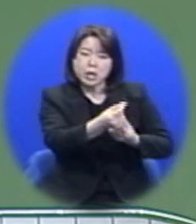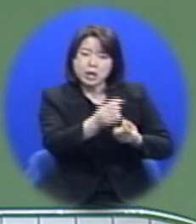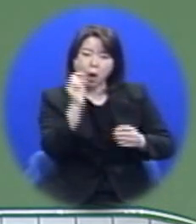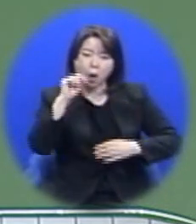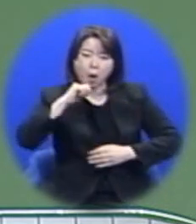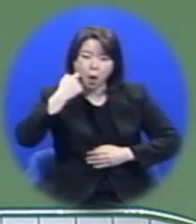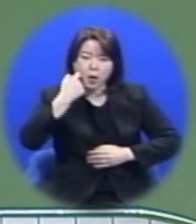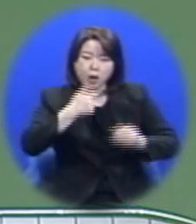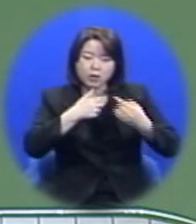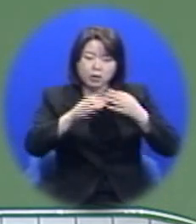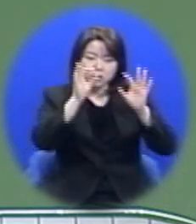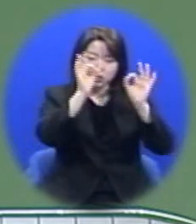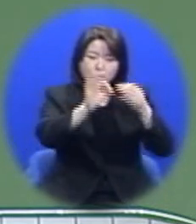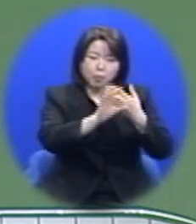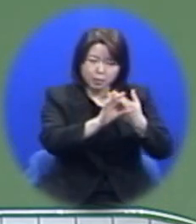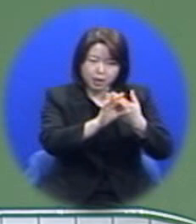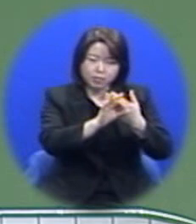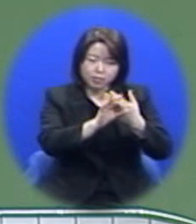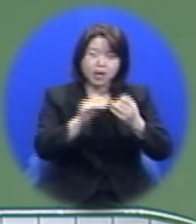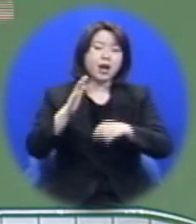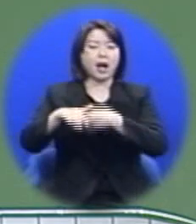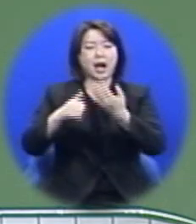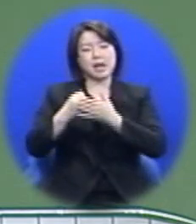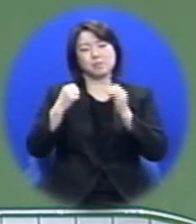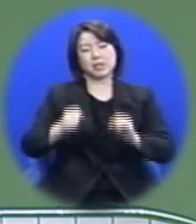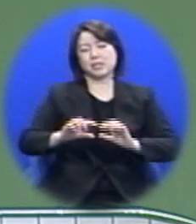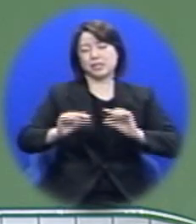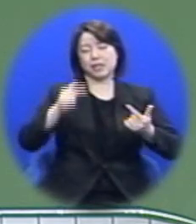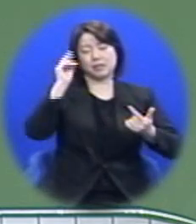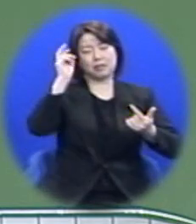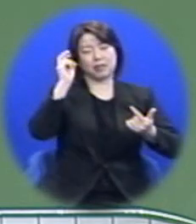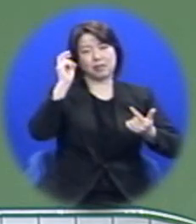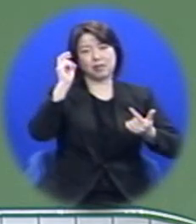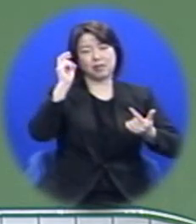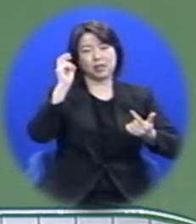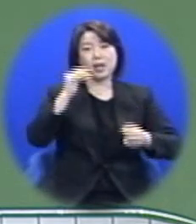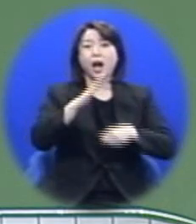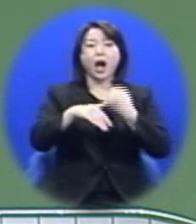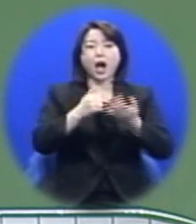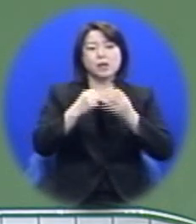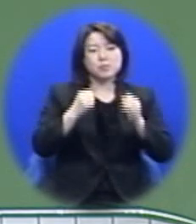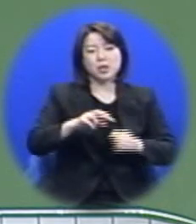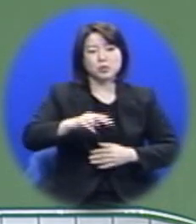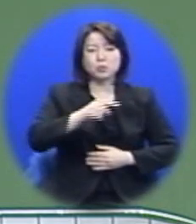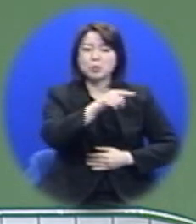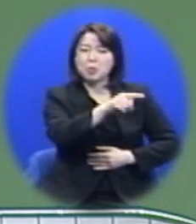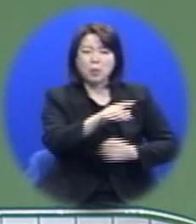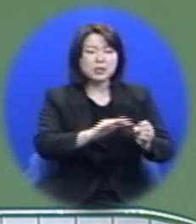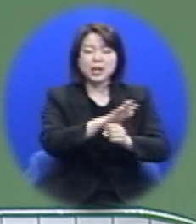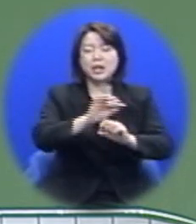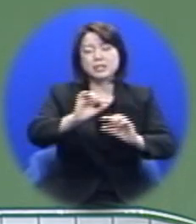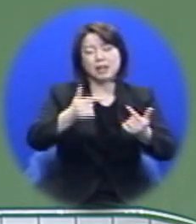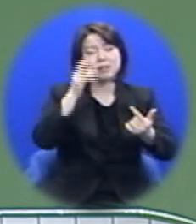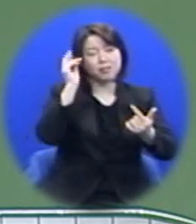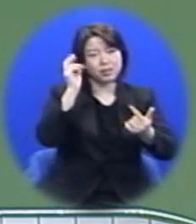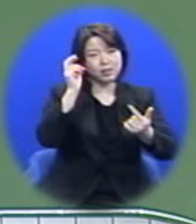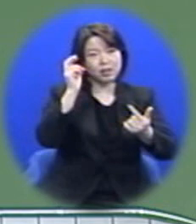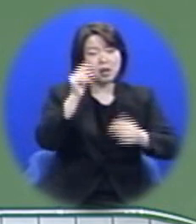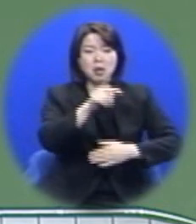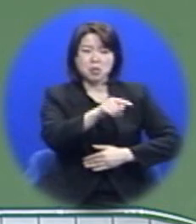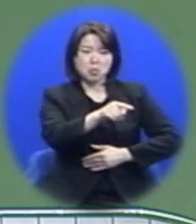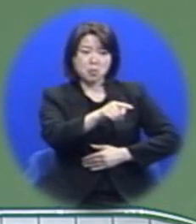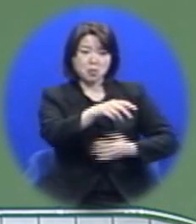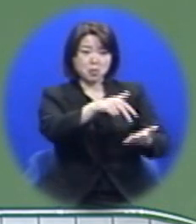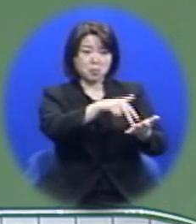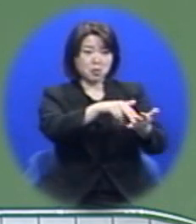보니 하나님이 계시지 않아. 하나님이 계셔도 너를 사랑하지 않아. 너